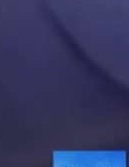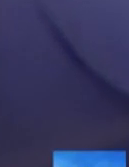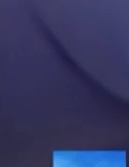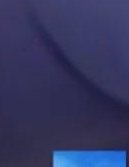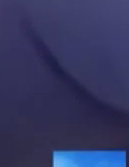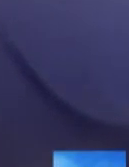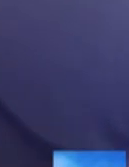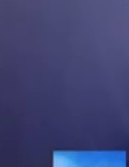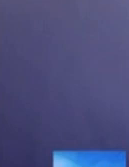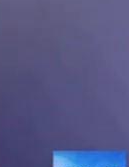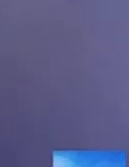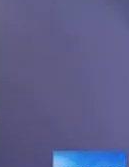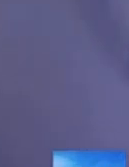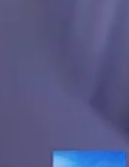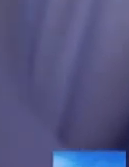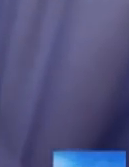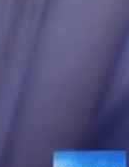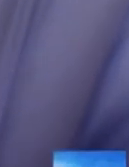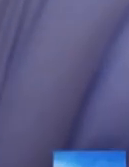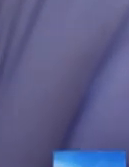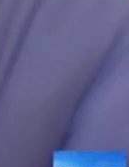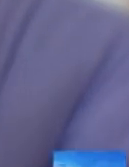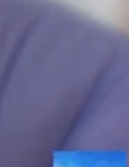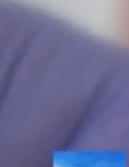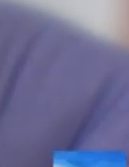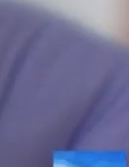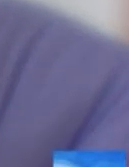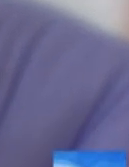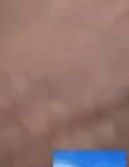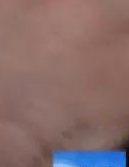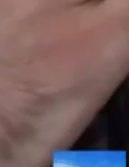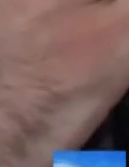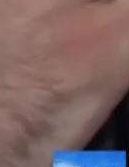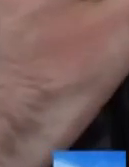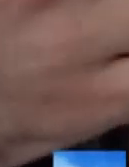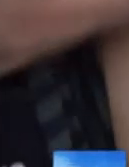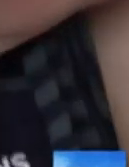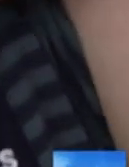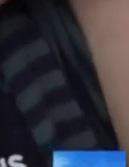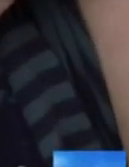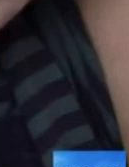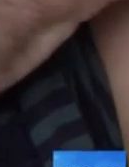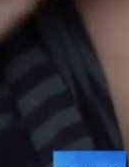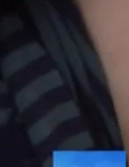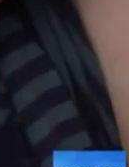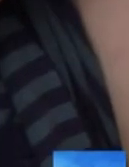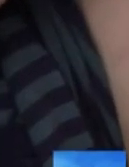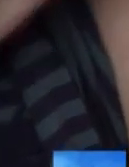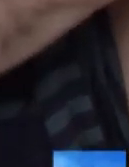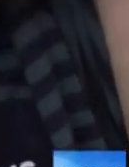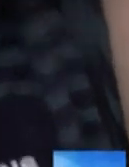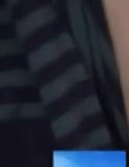ponad 200 tysięcy Polaków otrzymało dwie dawki szczepionki przeciw COVID-19, a pierwszą dawkę ponad